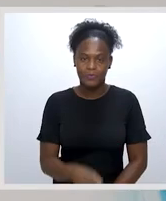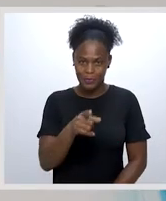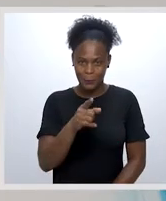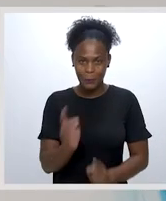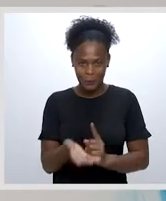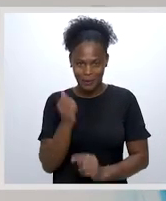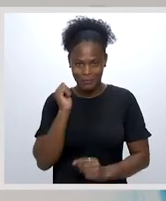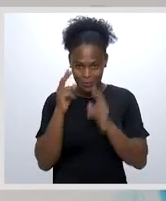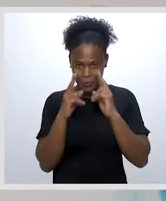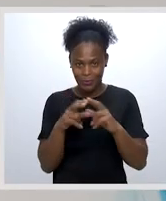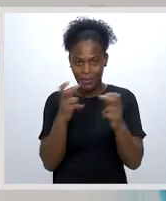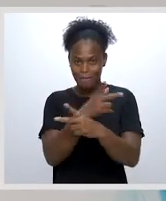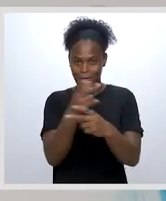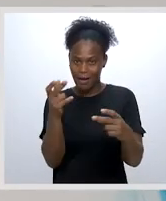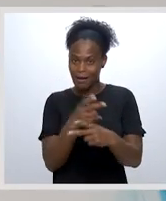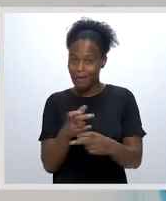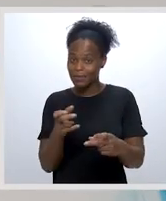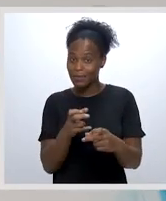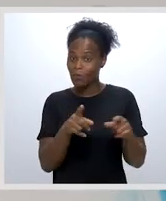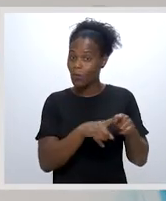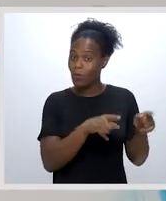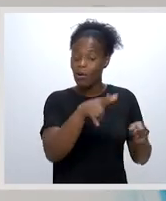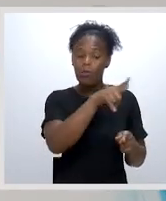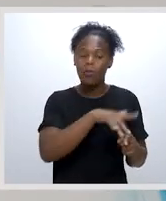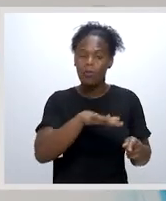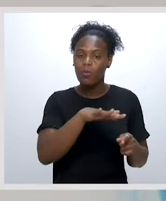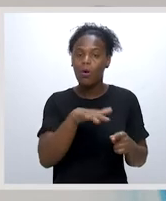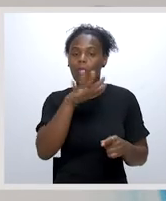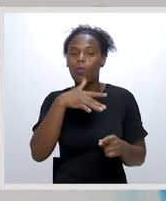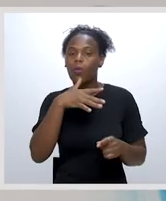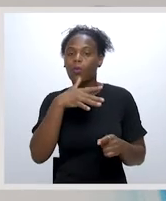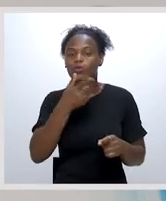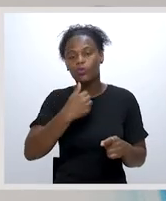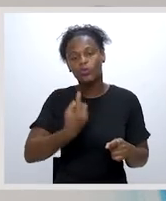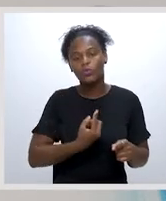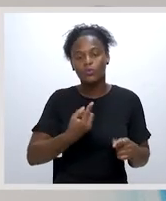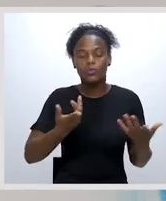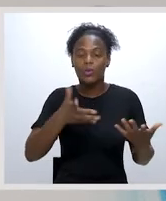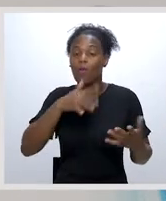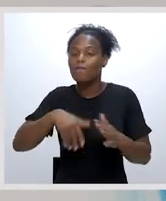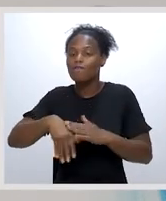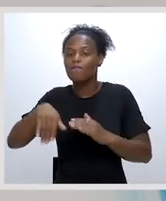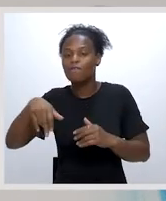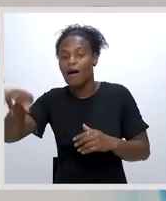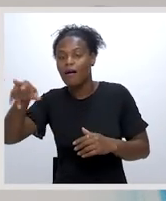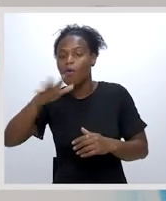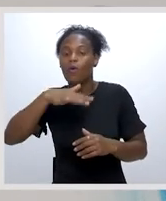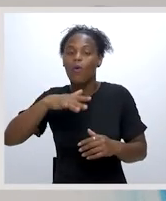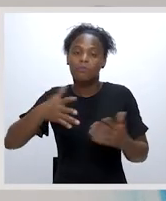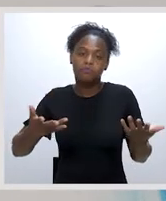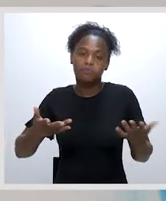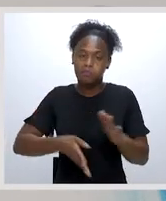Tu as réussi à trouver les phrases qui correspondent au lieu où on est, où l'on va, ou alors d'où l'on